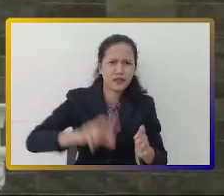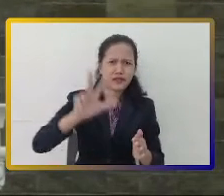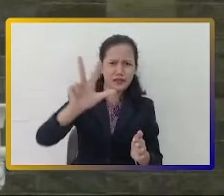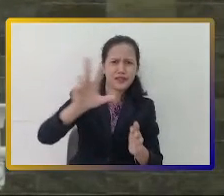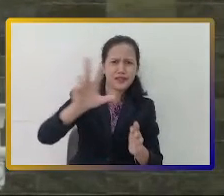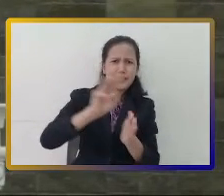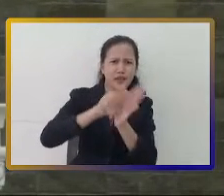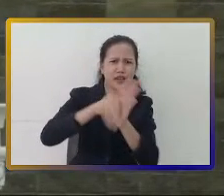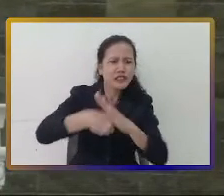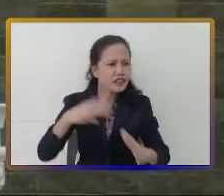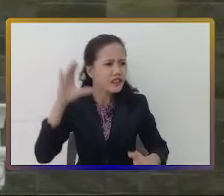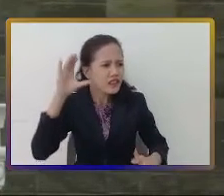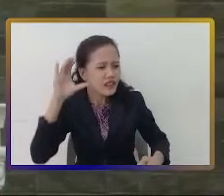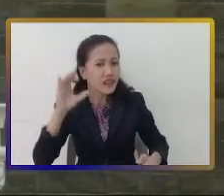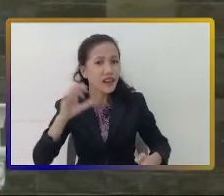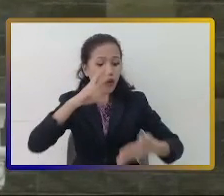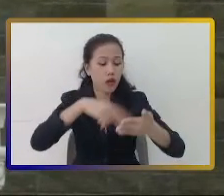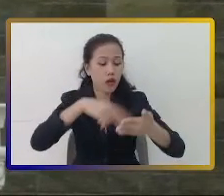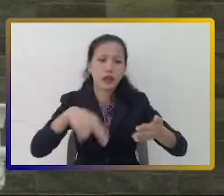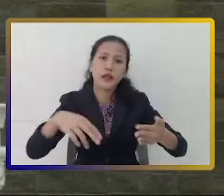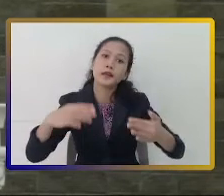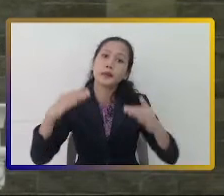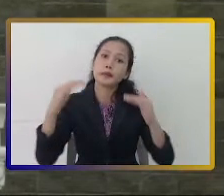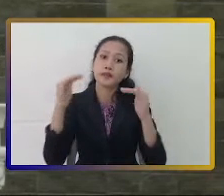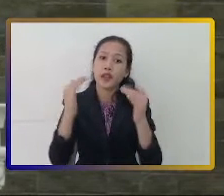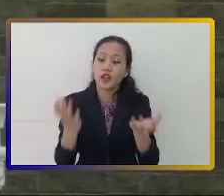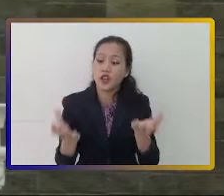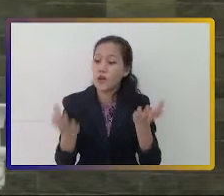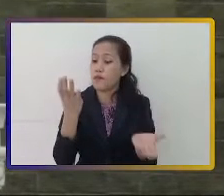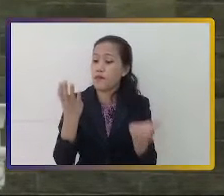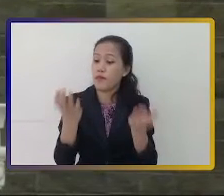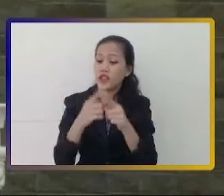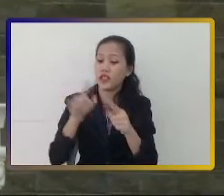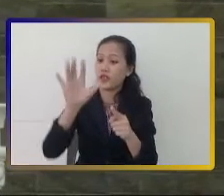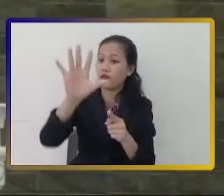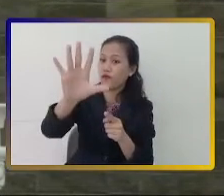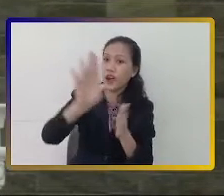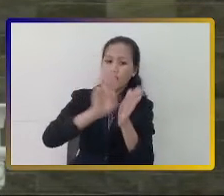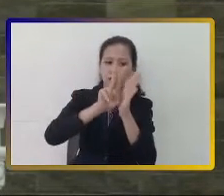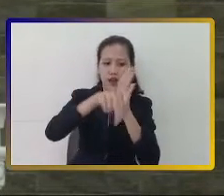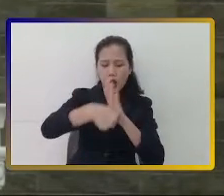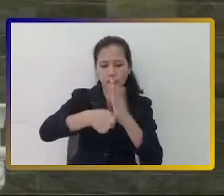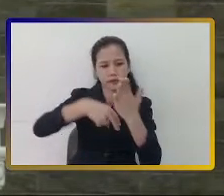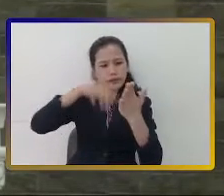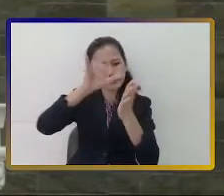kapatid? Compared mo yan sa 5 oras na nakababad ka sa YouTube.